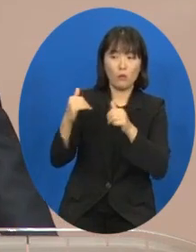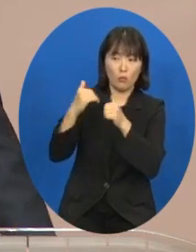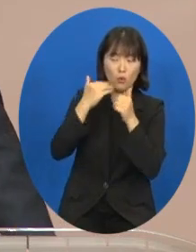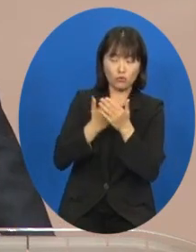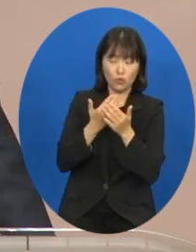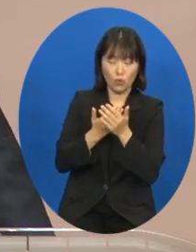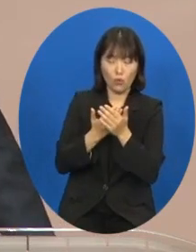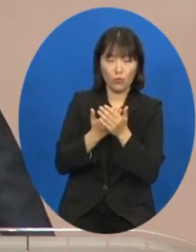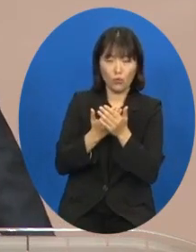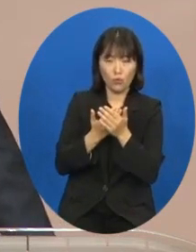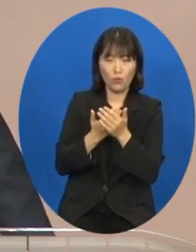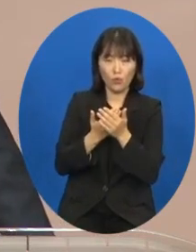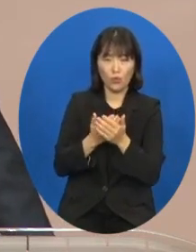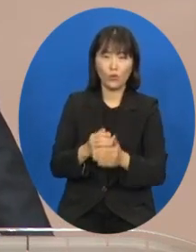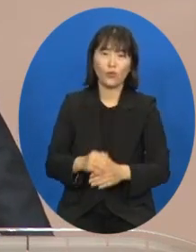이렇게 기도를 하신 건데